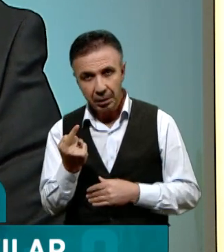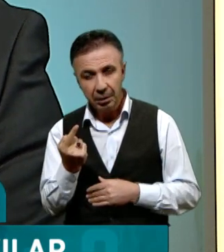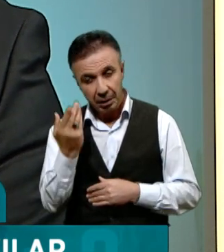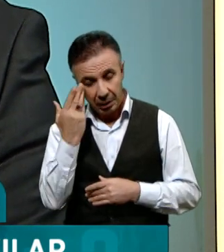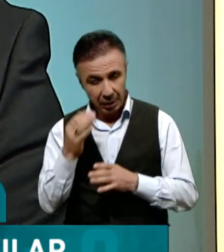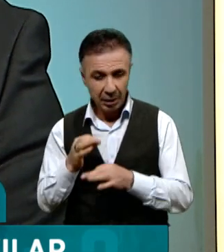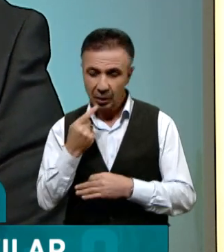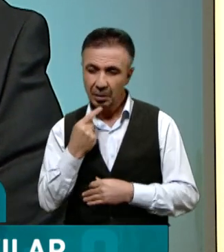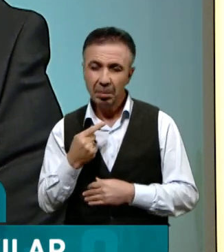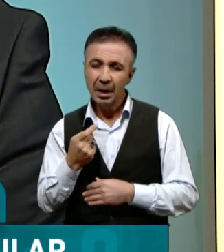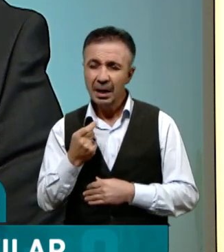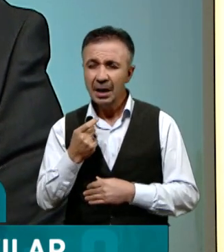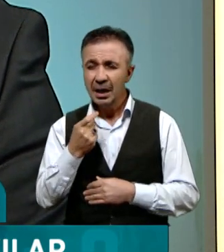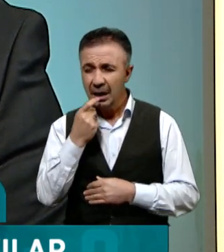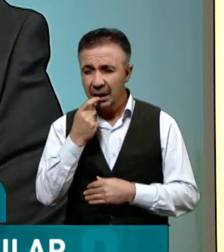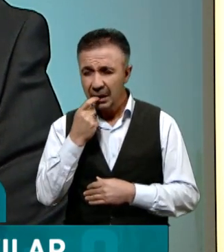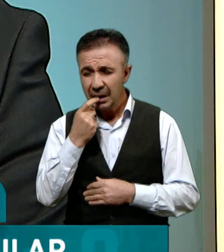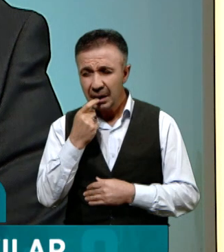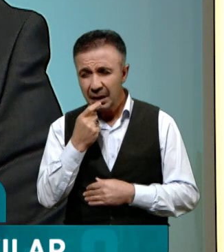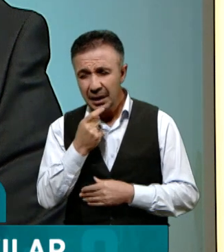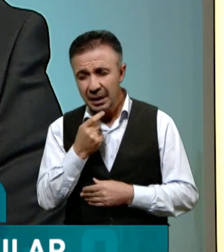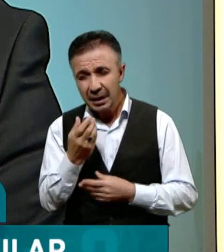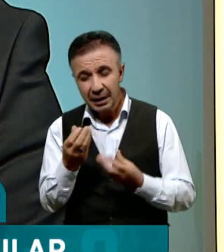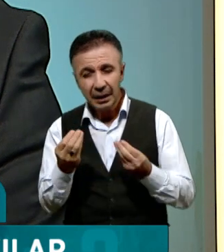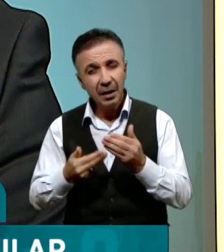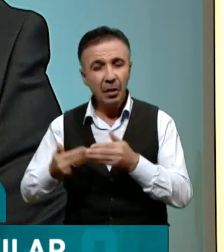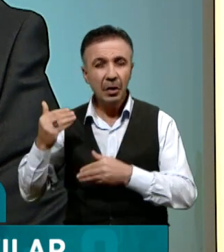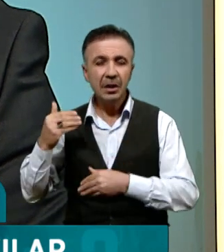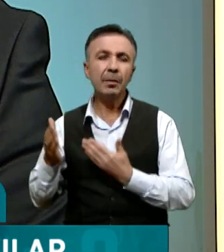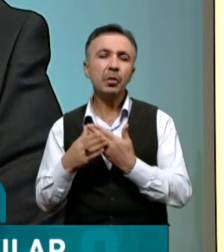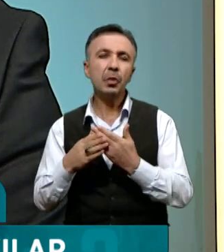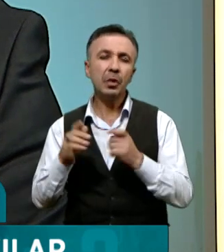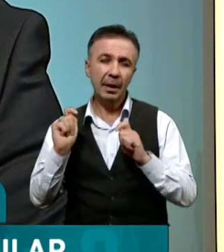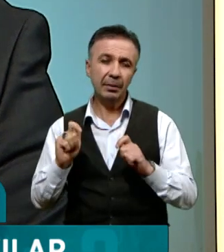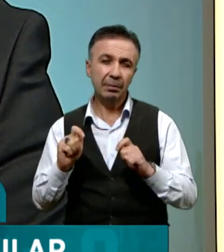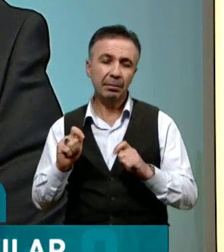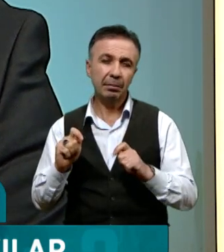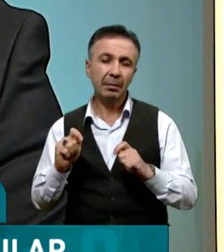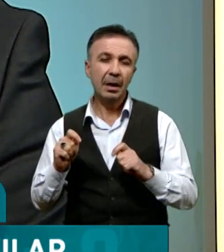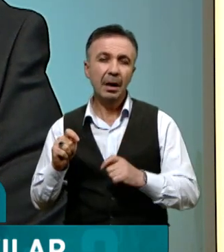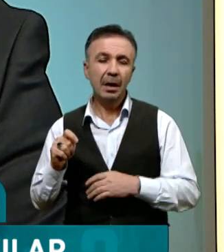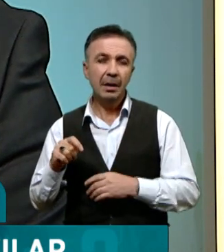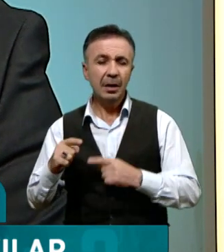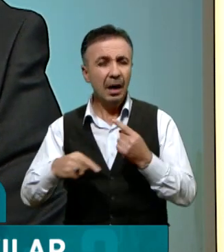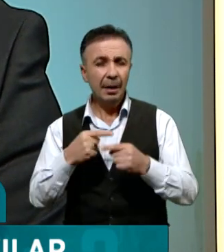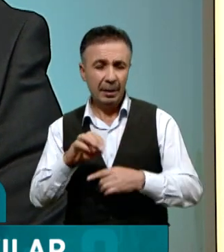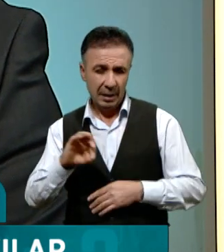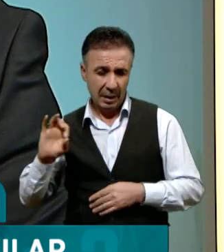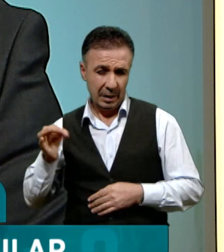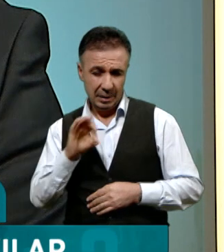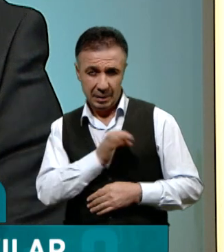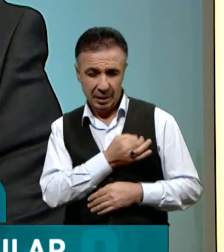Evet, yıllar yıllar önce ben böyle bir düğün yaptım. Eş dost bana ne yapmış? Altın taktı. Peki ama ben o altınları bugün